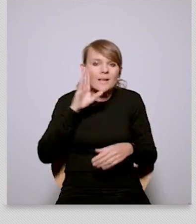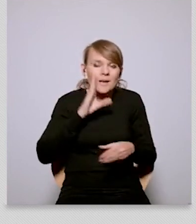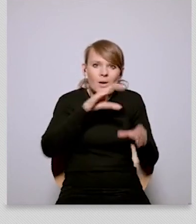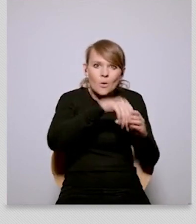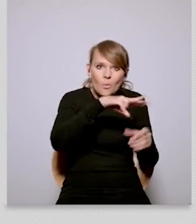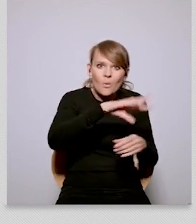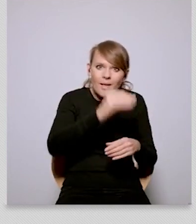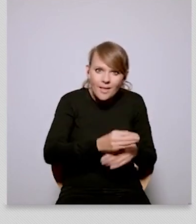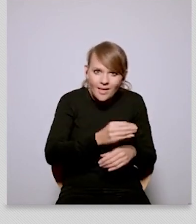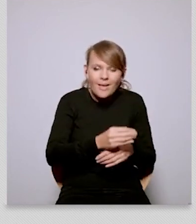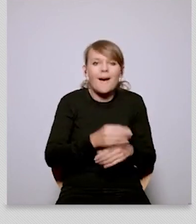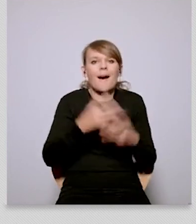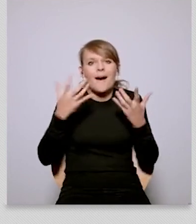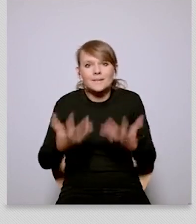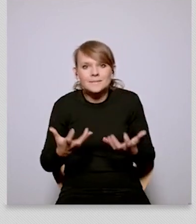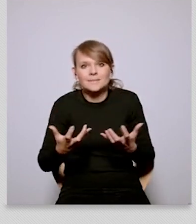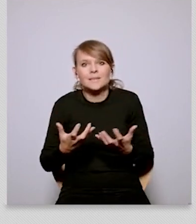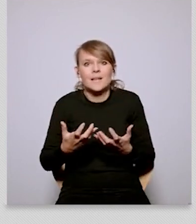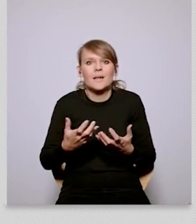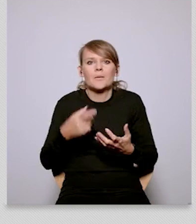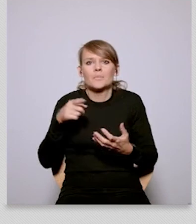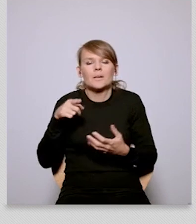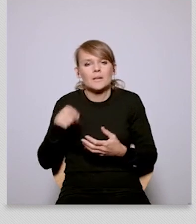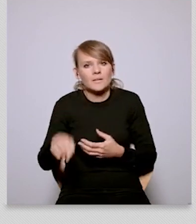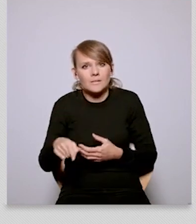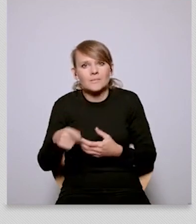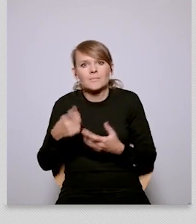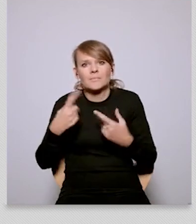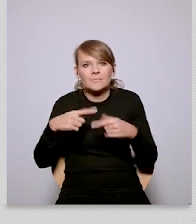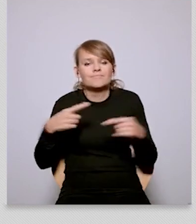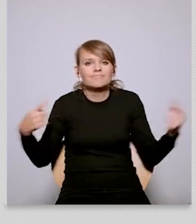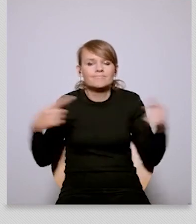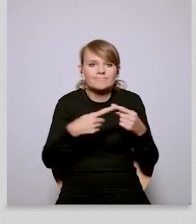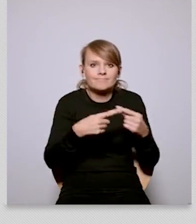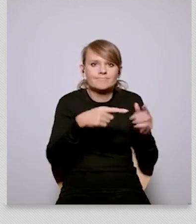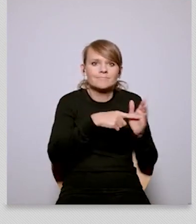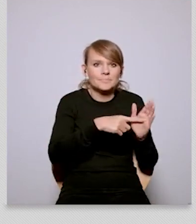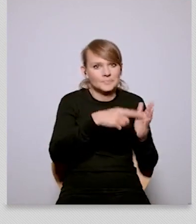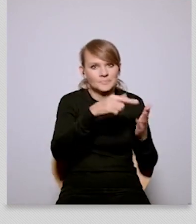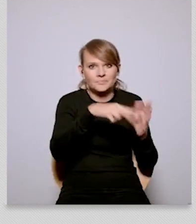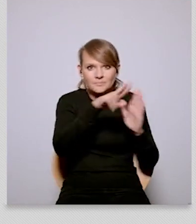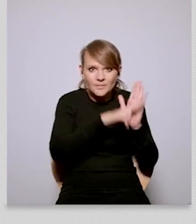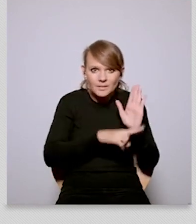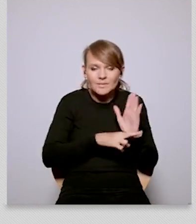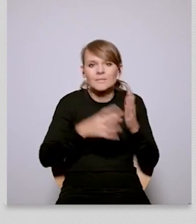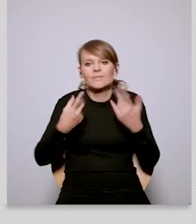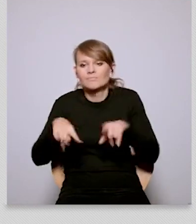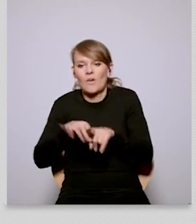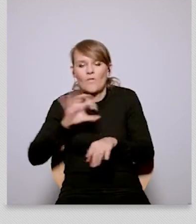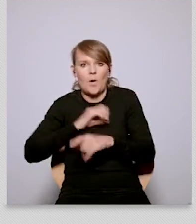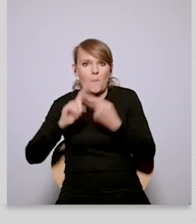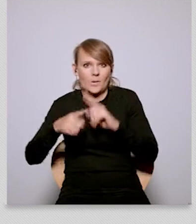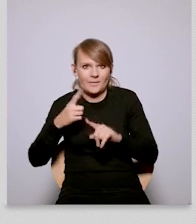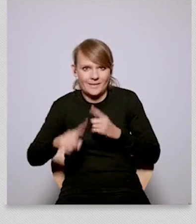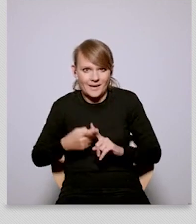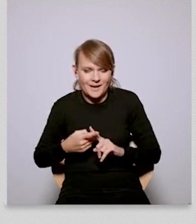realizować no tutaj zgodnie z traktatem tak jak my go interpretujemy swoją politykę czyli